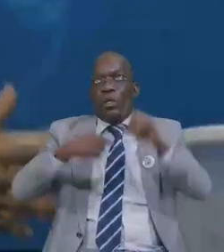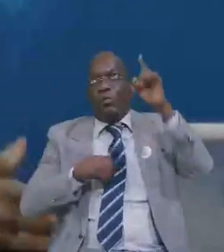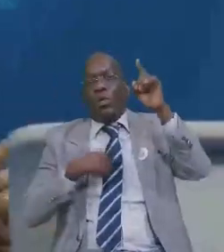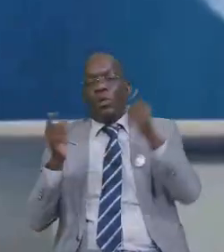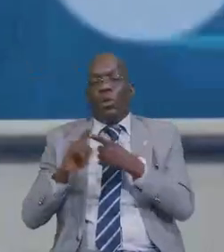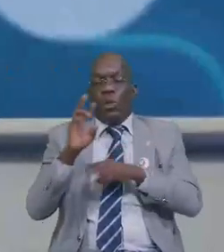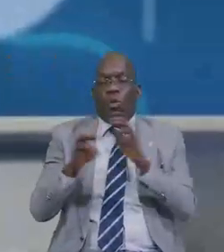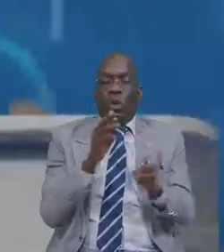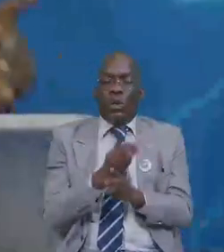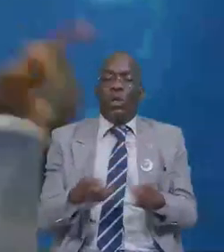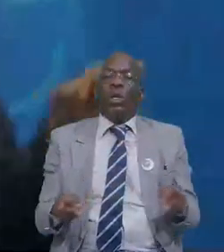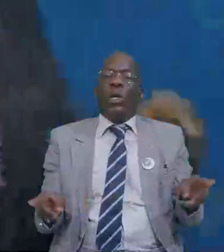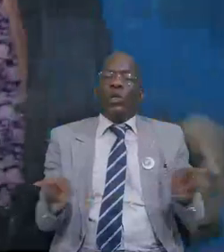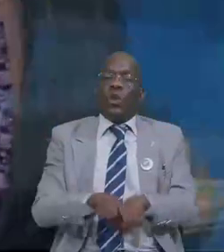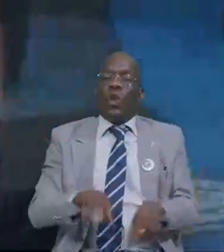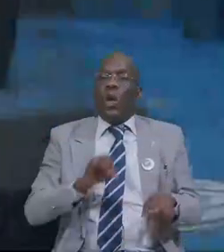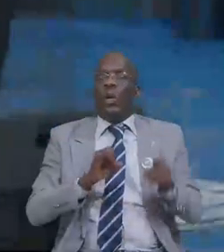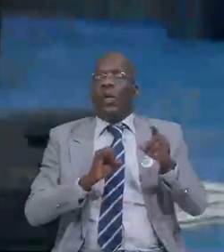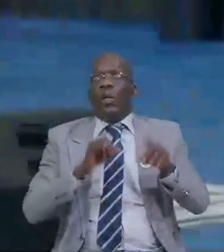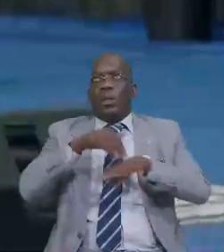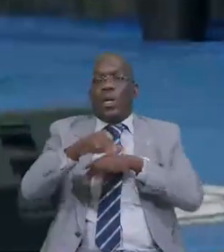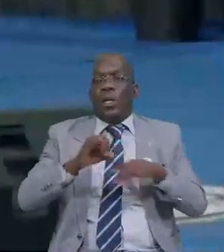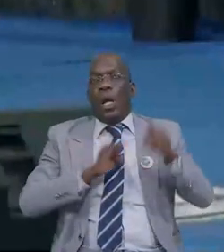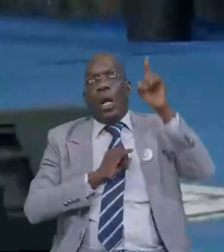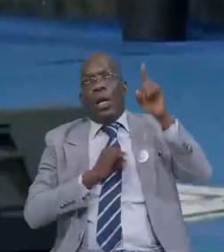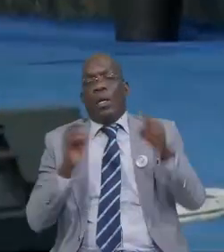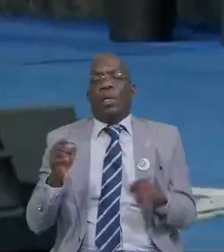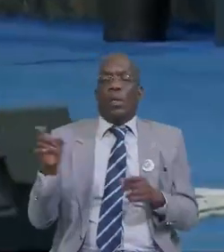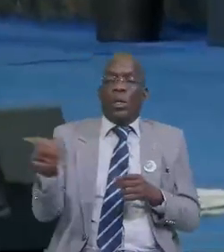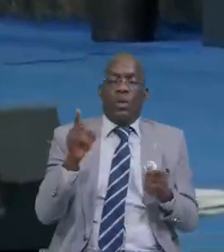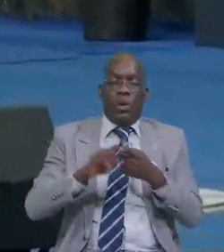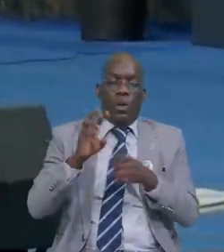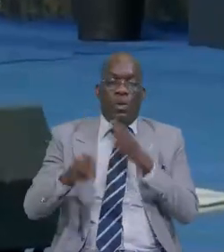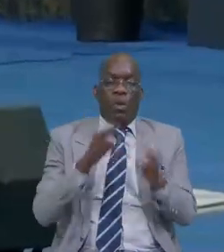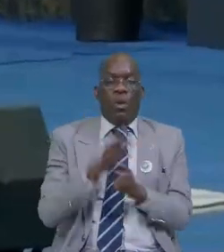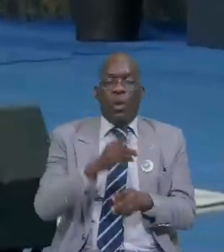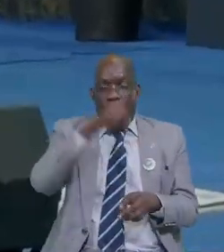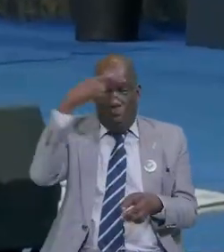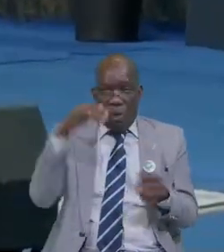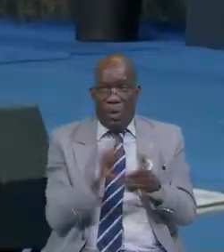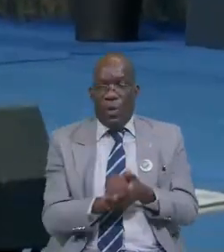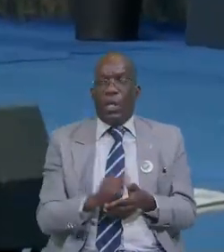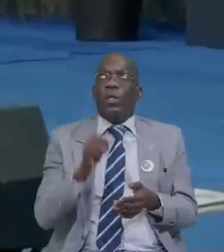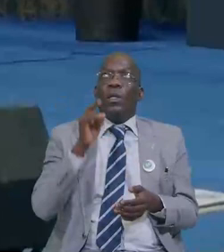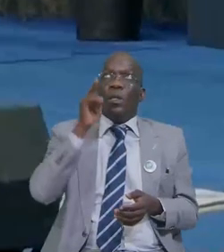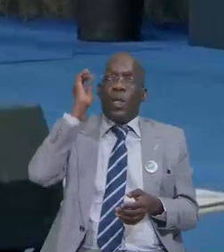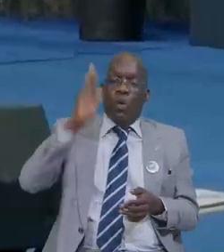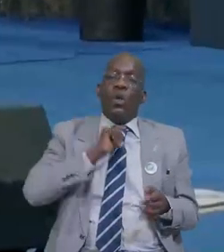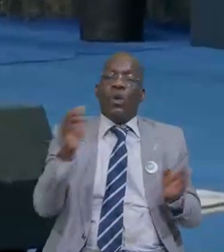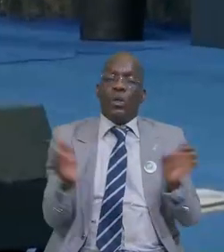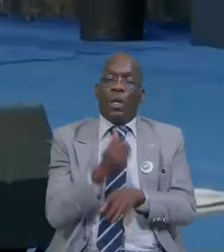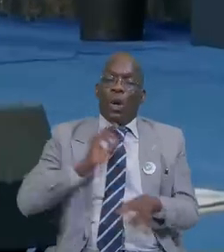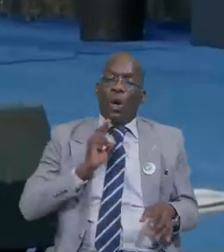Moi aussi, je vous ai envoyé dans le monde. À cause de cela, ils ne nous en ôtent